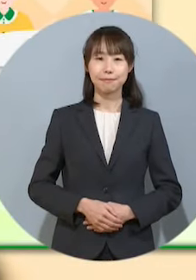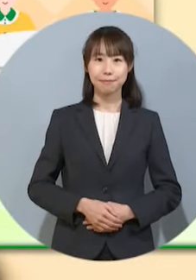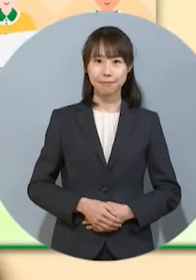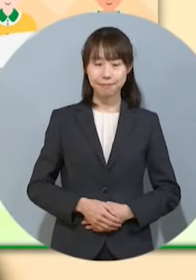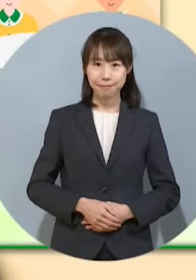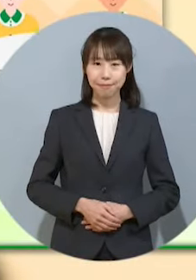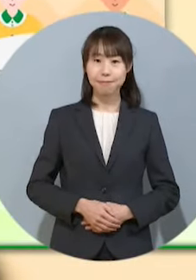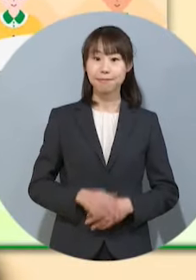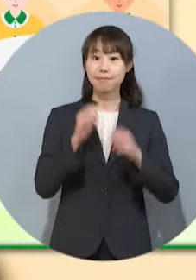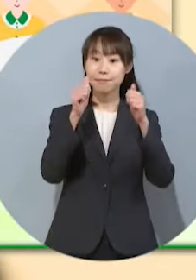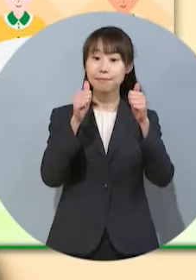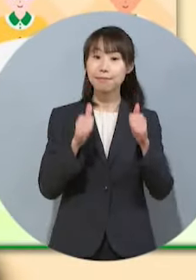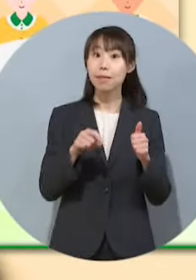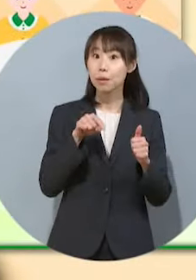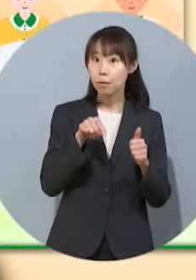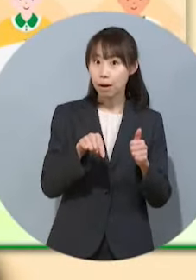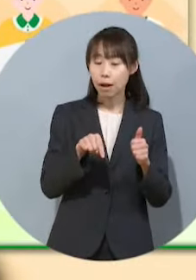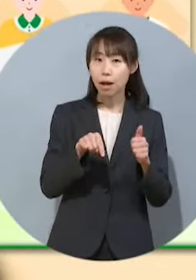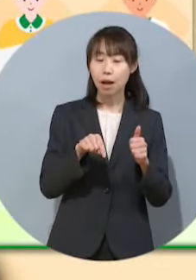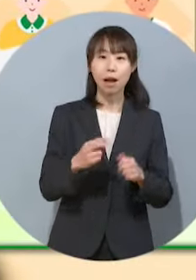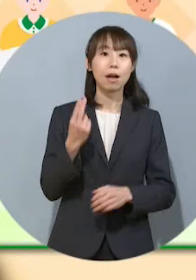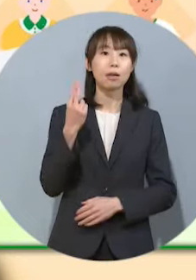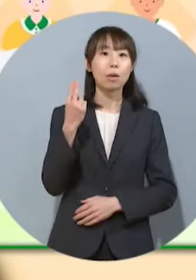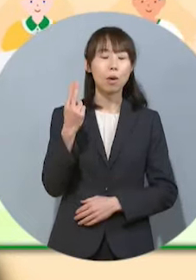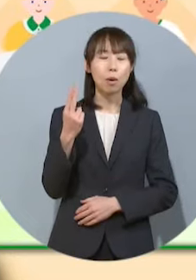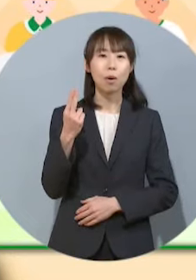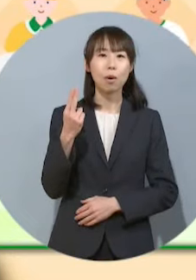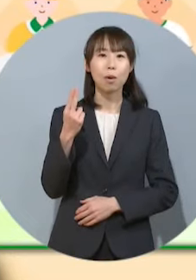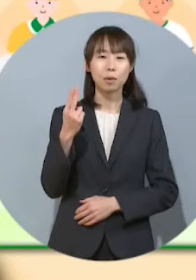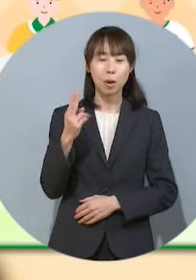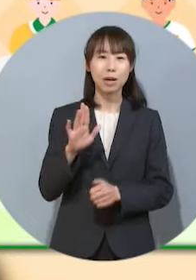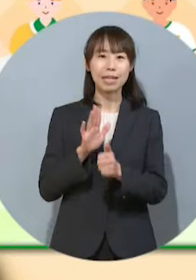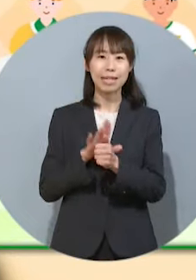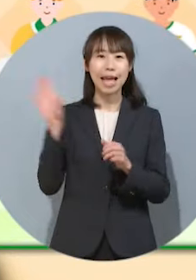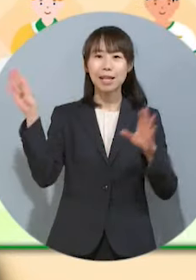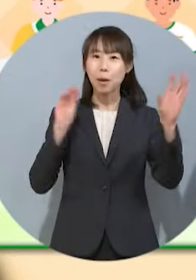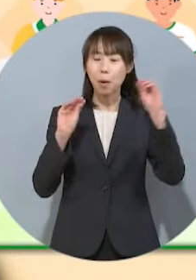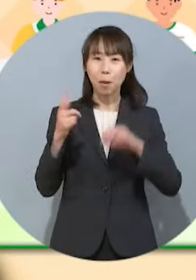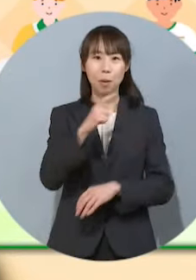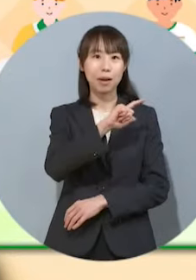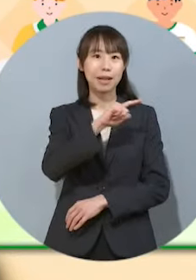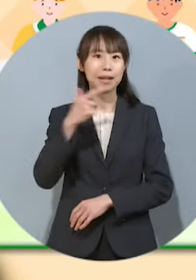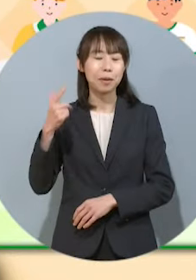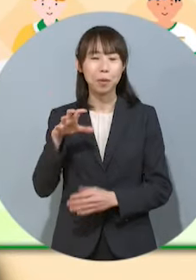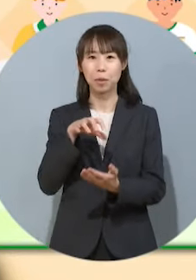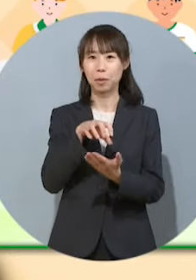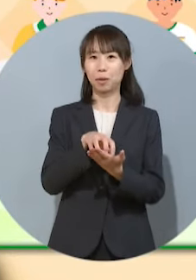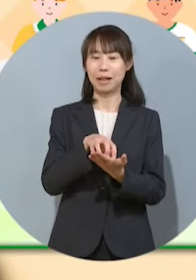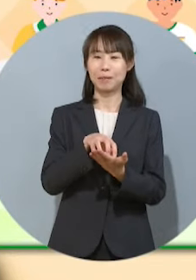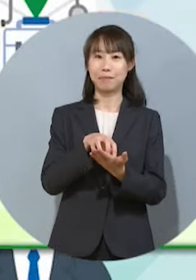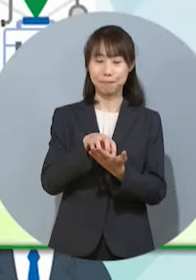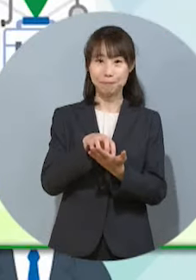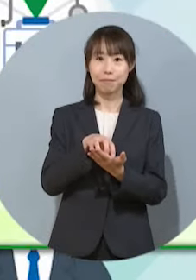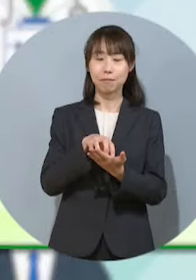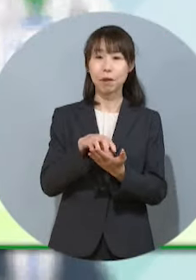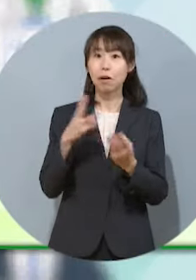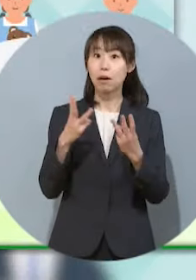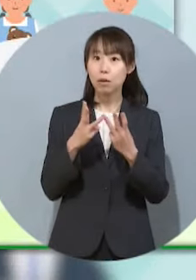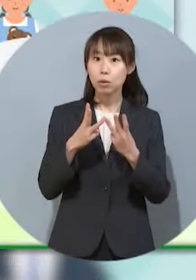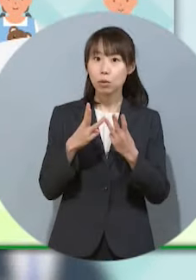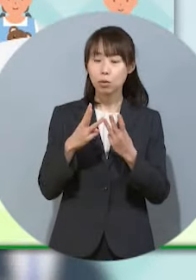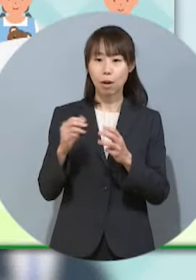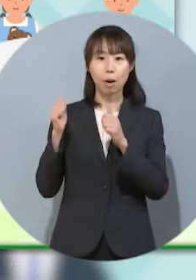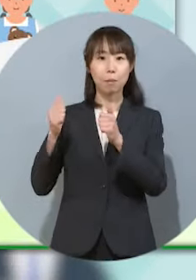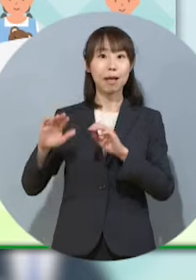東京支援ナビは都のさまざまな分野の支援情報を開設時点でおよ